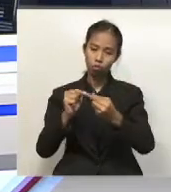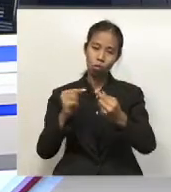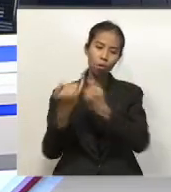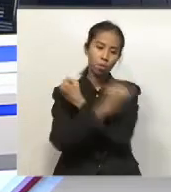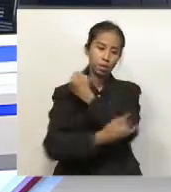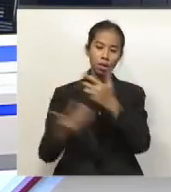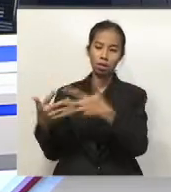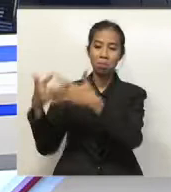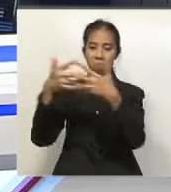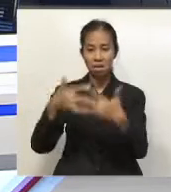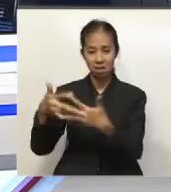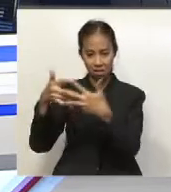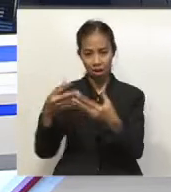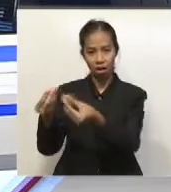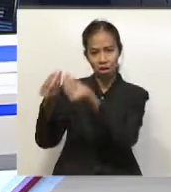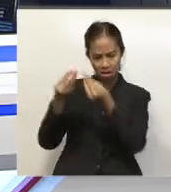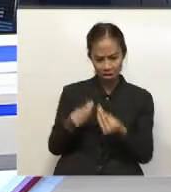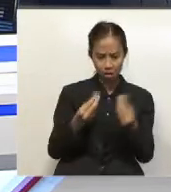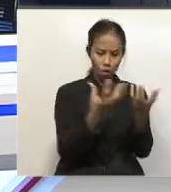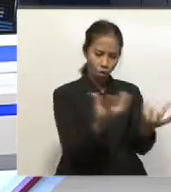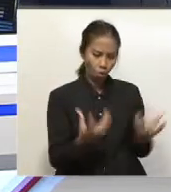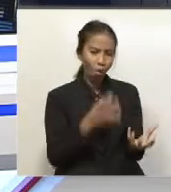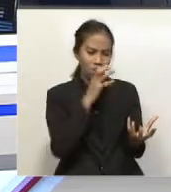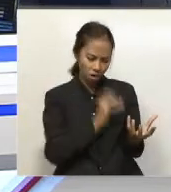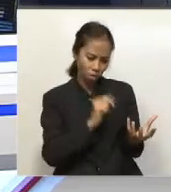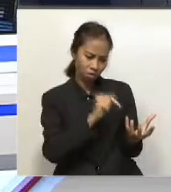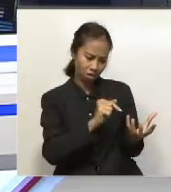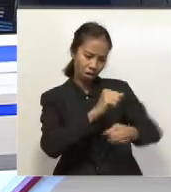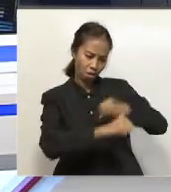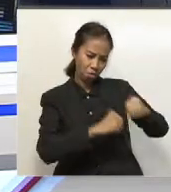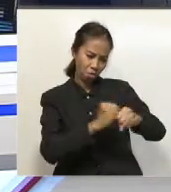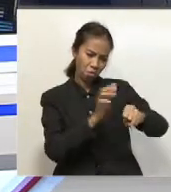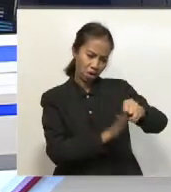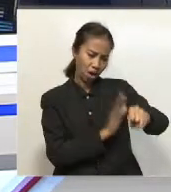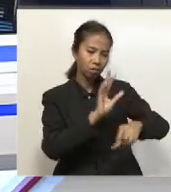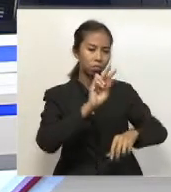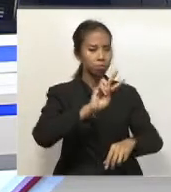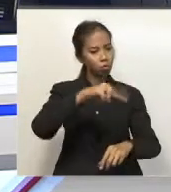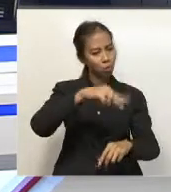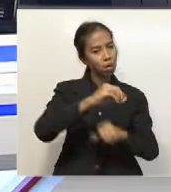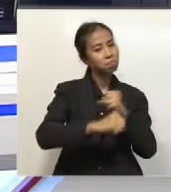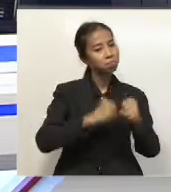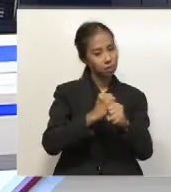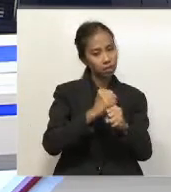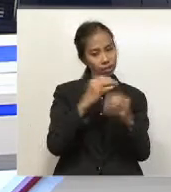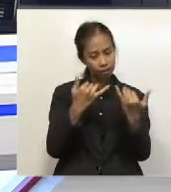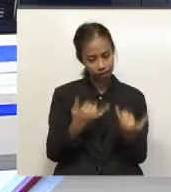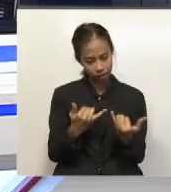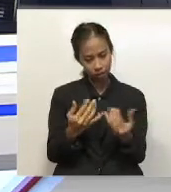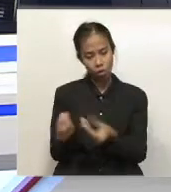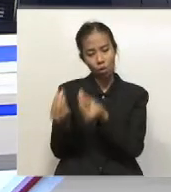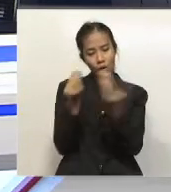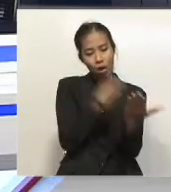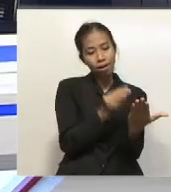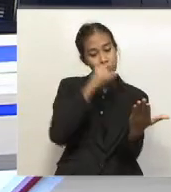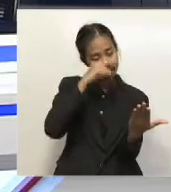า12รายการนี้อายุนับพันปีส่งมอบกลับมานะคะและหลังจากนี้ค่ะก็จะมาเป็นทรัพย์สินของแผ่นของ